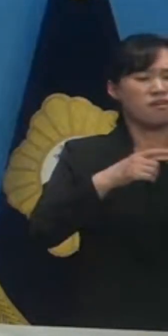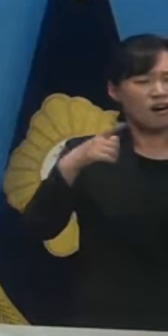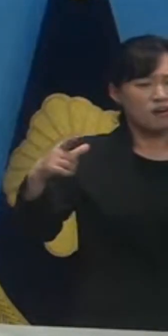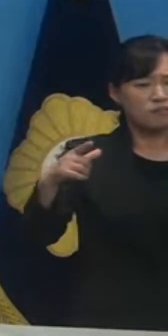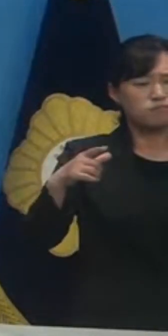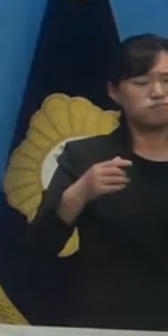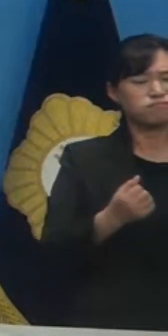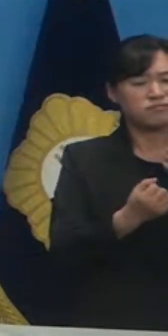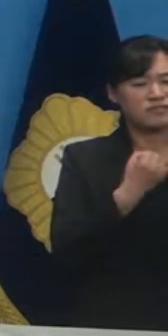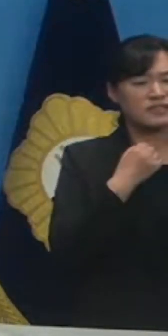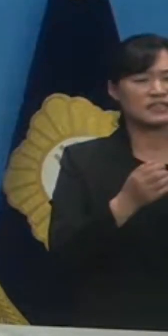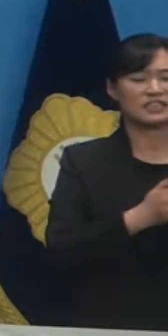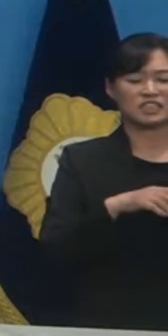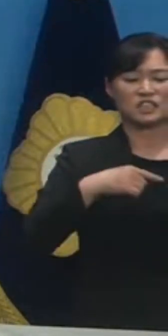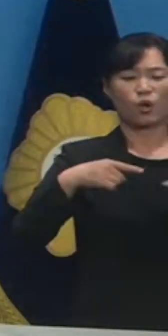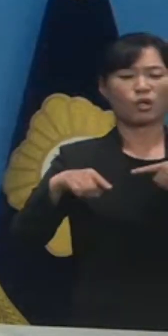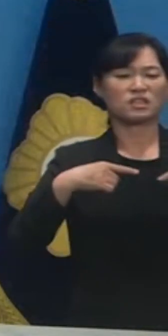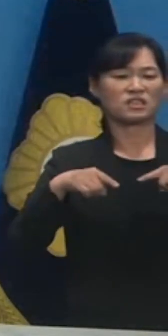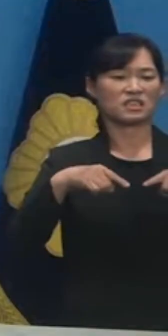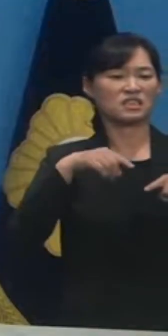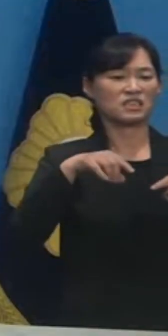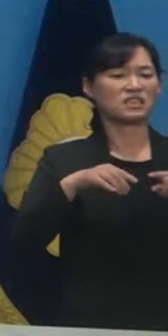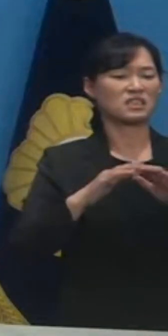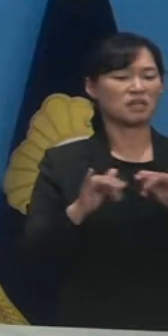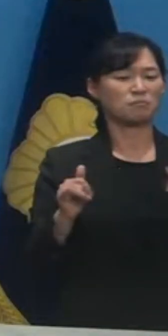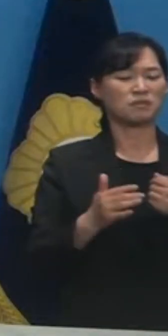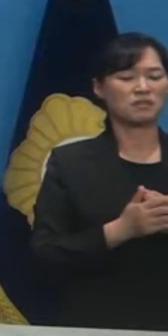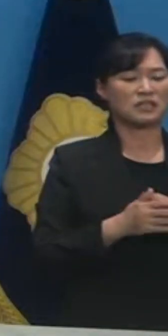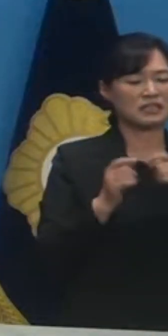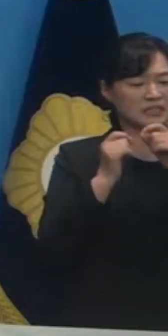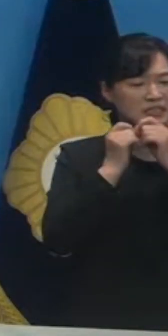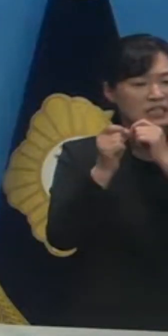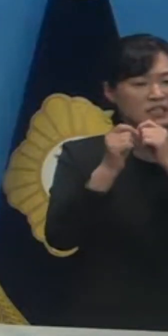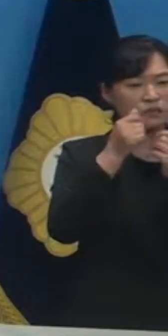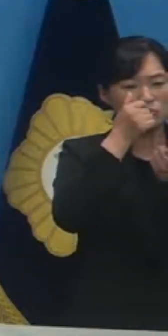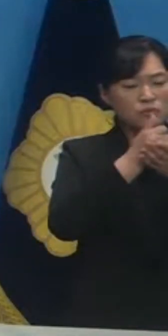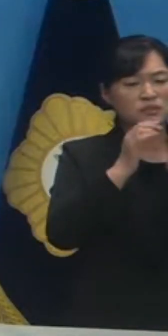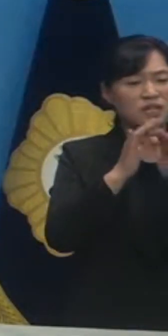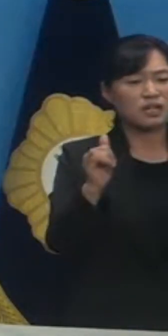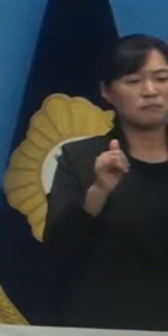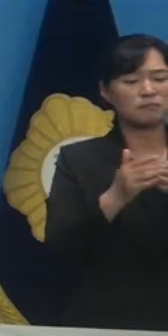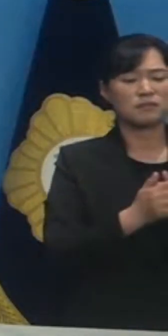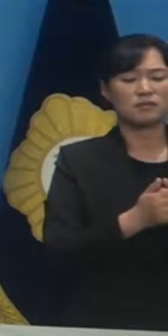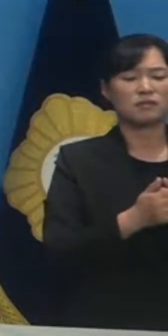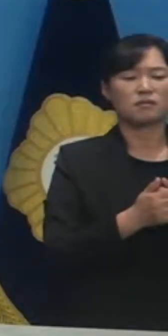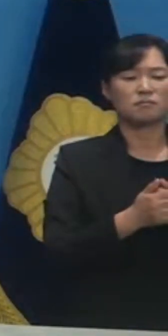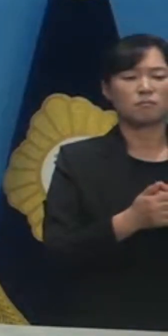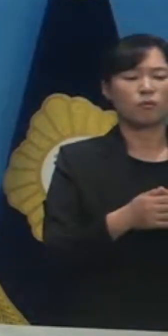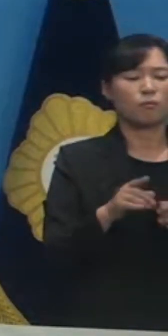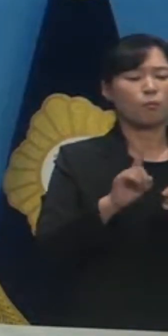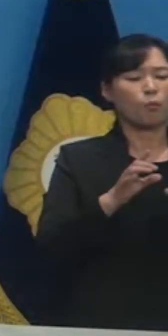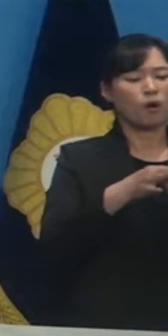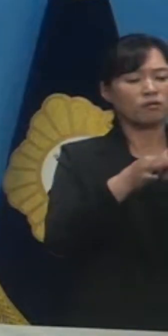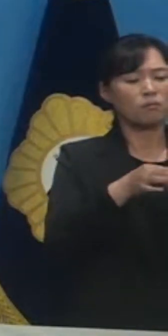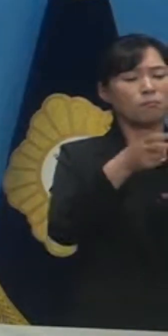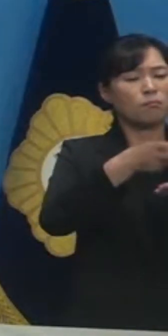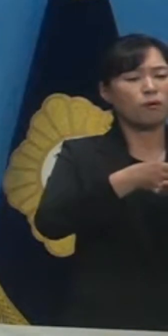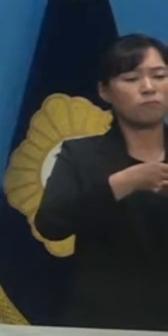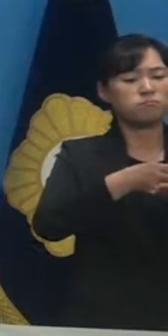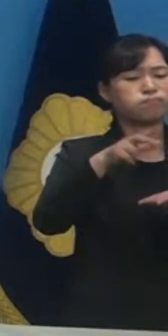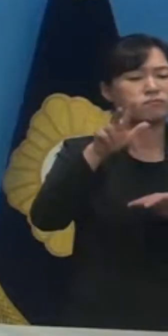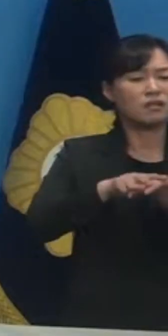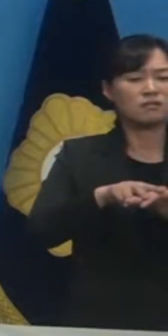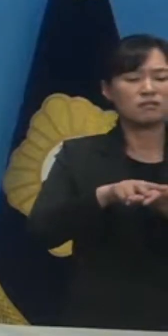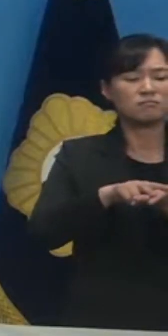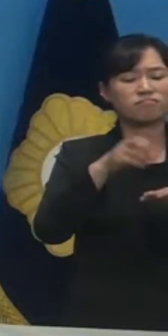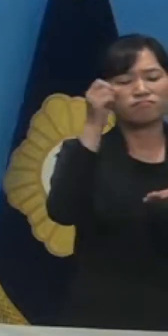불구하고 정치권에서는 사기 범죄를 근절할 사기특별법 등 관련 범죄 입법에는